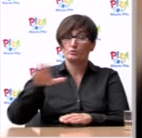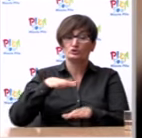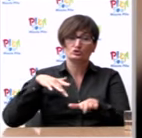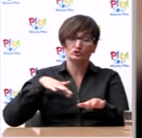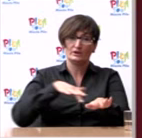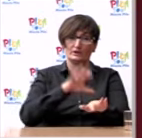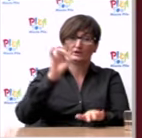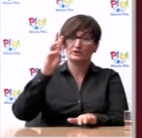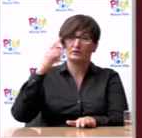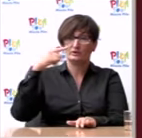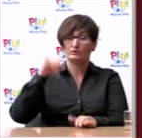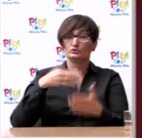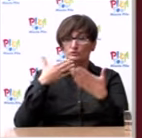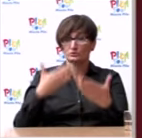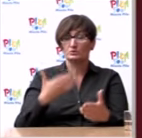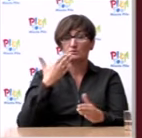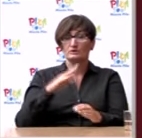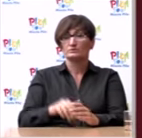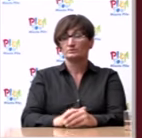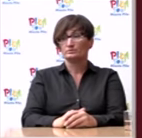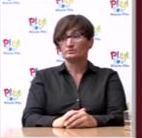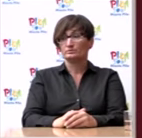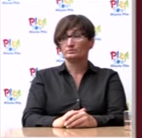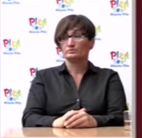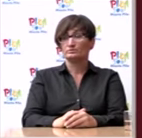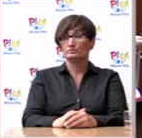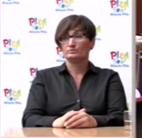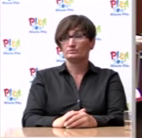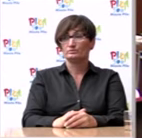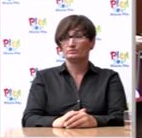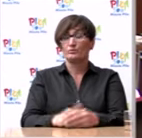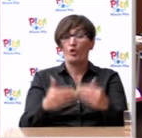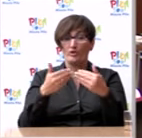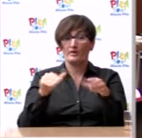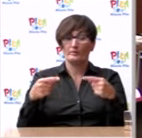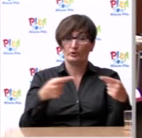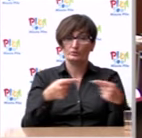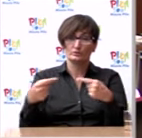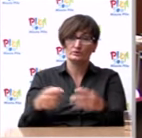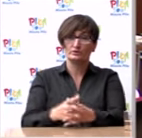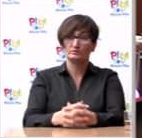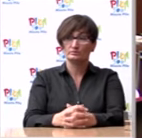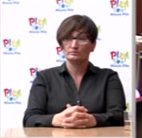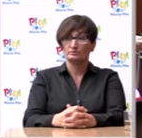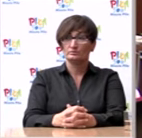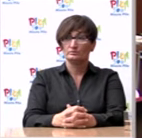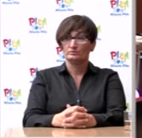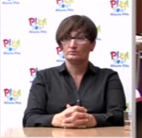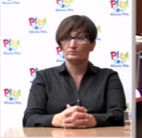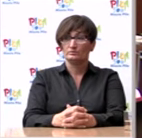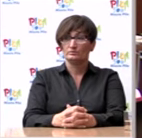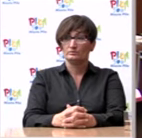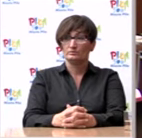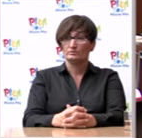Gwdy. Dziękuję bardzo. Dziękuję bardzo. Otwieram dyskusję. Bardzo proszę, pan